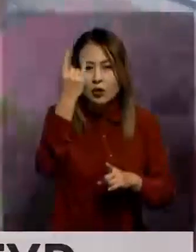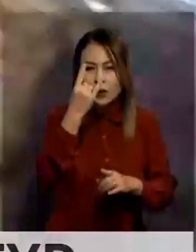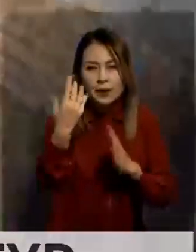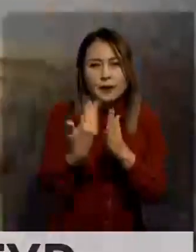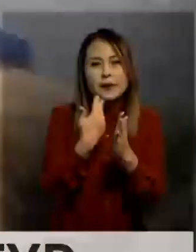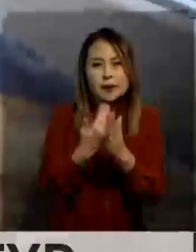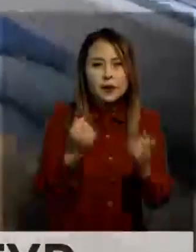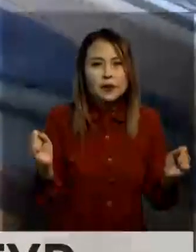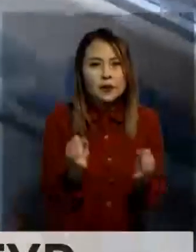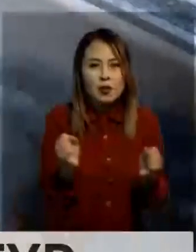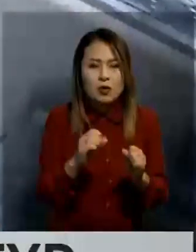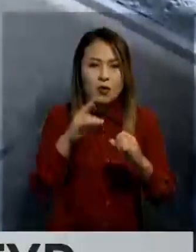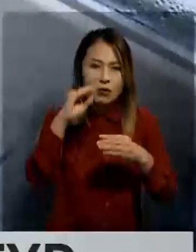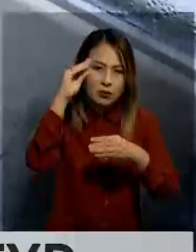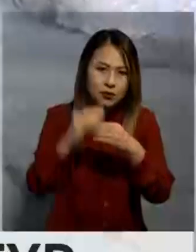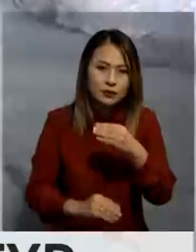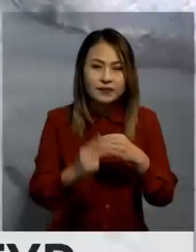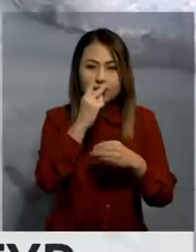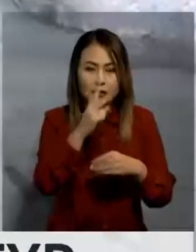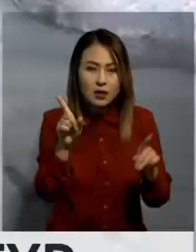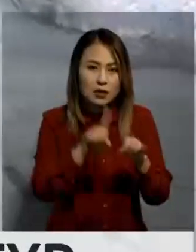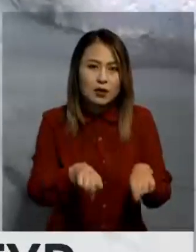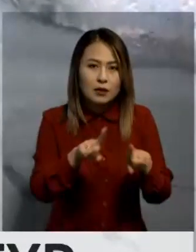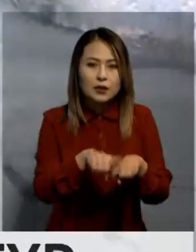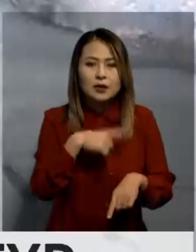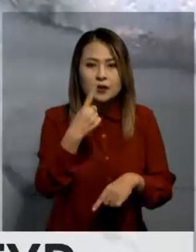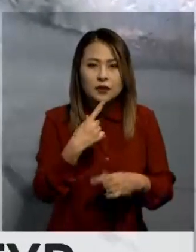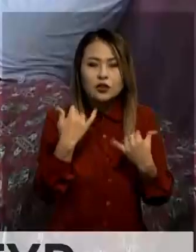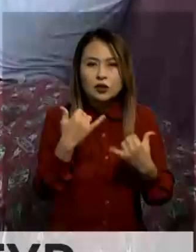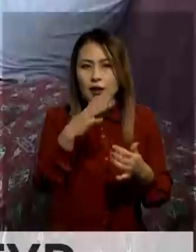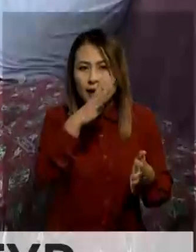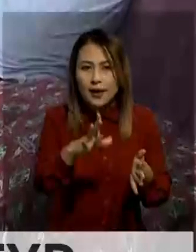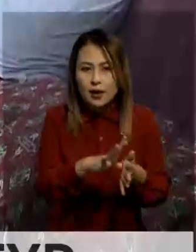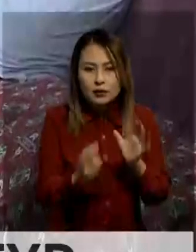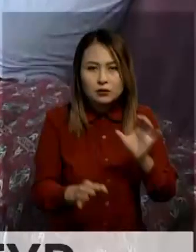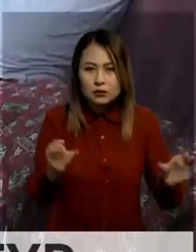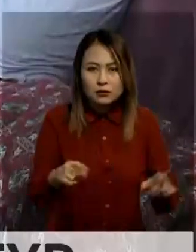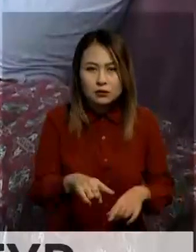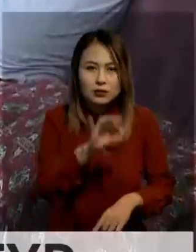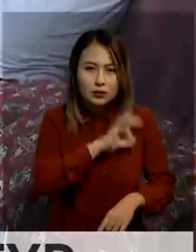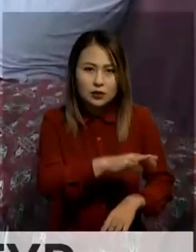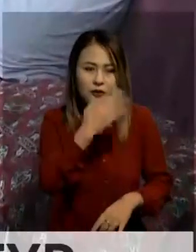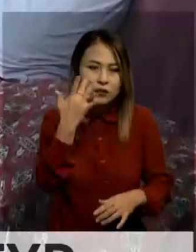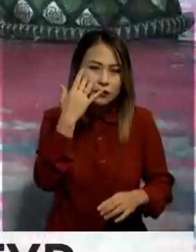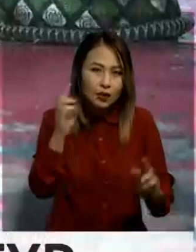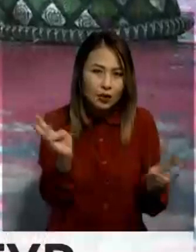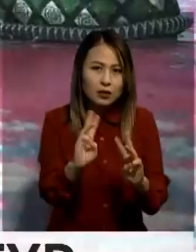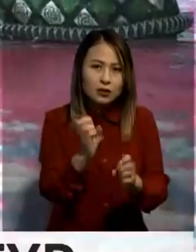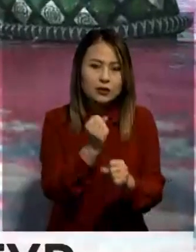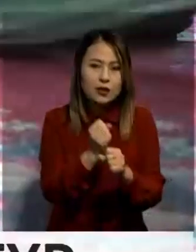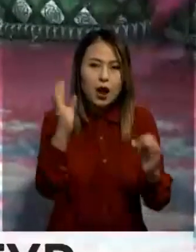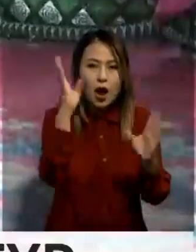үрлеген желімен қатқан мұз үйреншікті көрініс, дейді Раушан Жазитова. Электр жылытқыштан да қайыр жоқ, үнемі күйіп кетеді. Пәтердегі